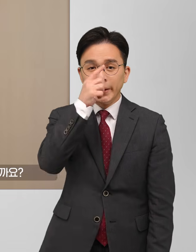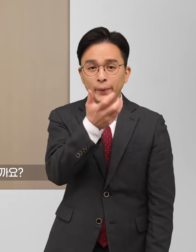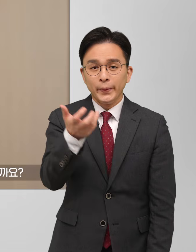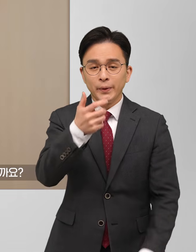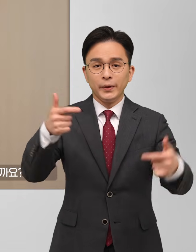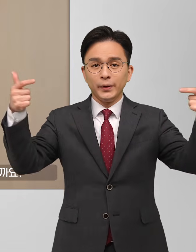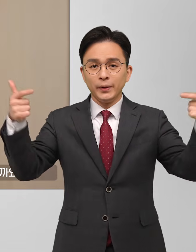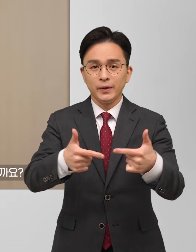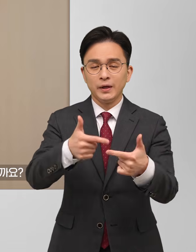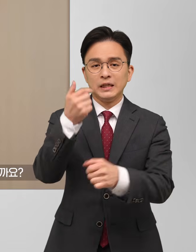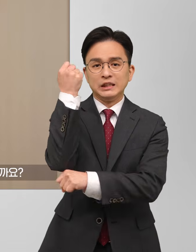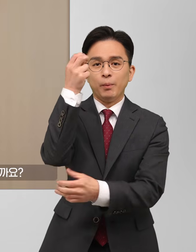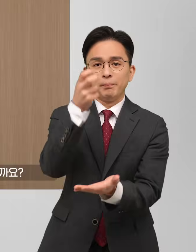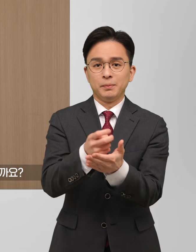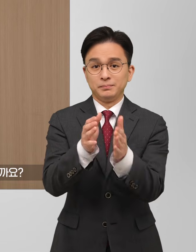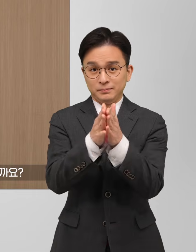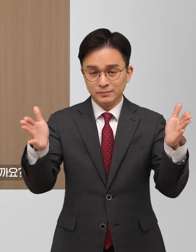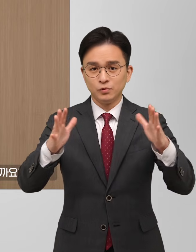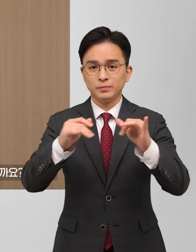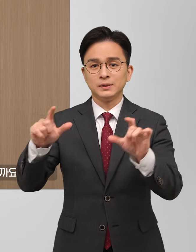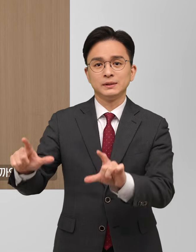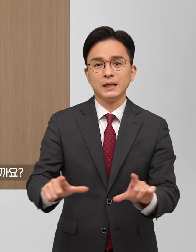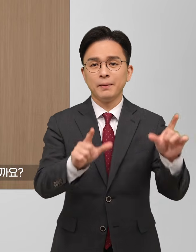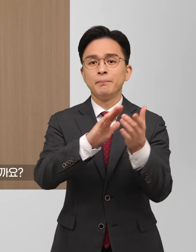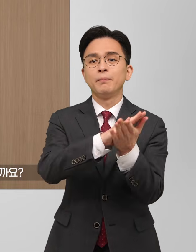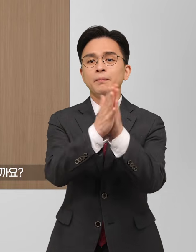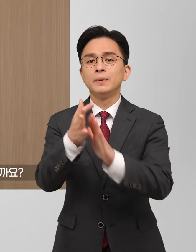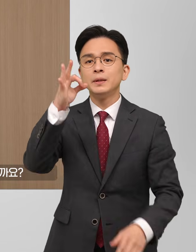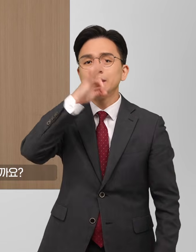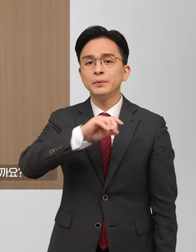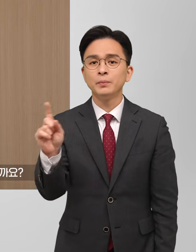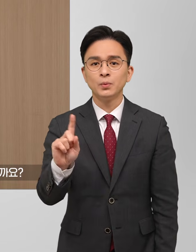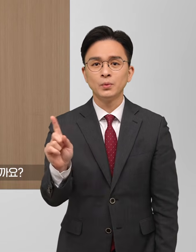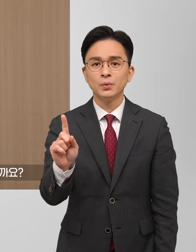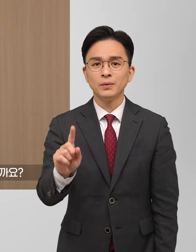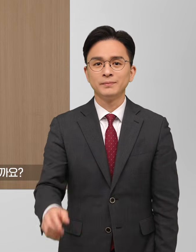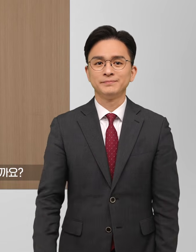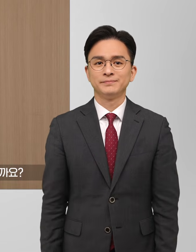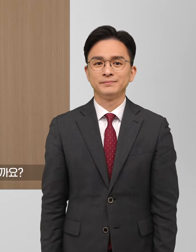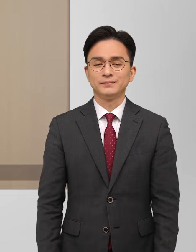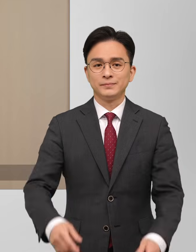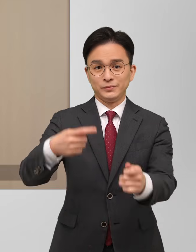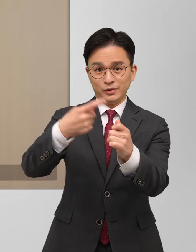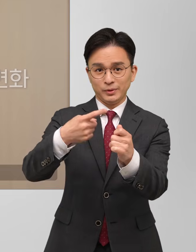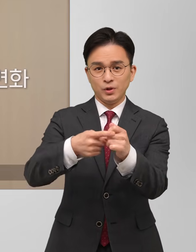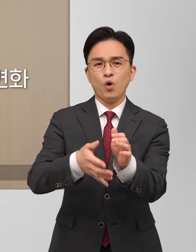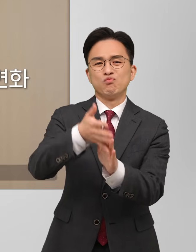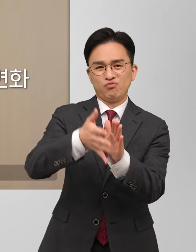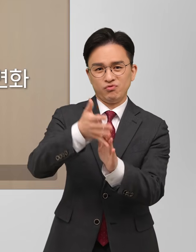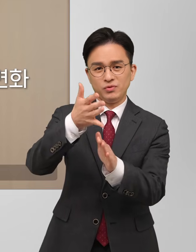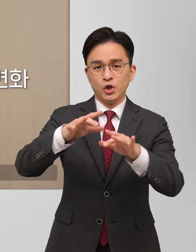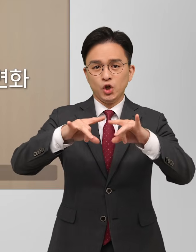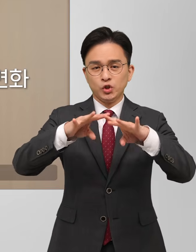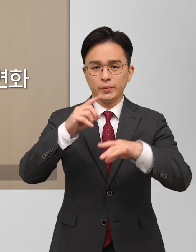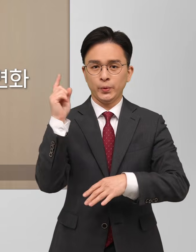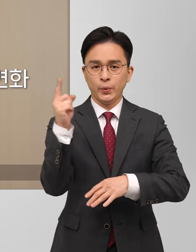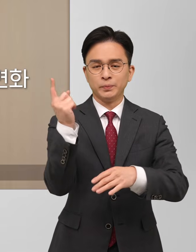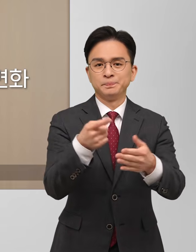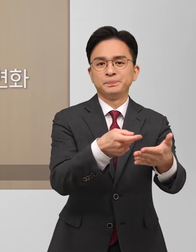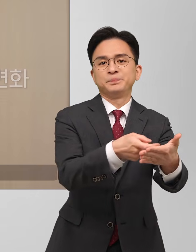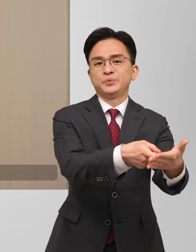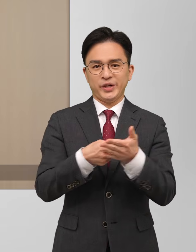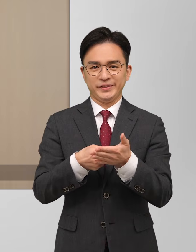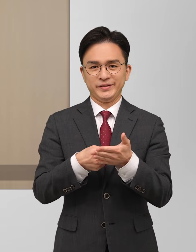그럼 탄소중립기본법 시행으로 우리 국민 생활에는 어떤 변화가 있을까요? 먼저 주거는 기존 건물